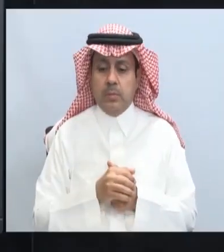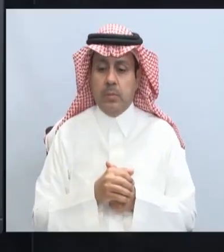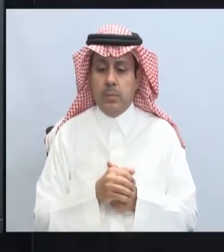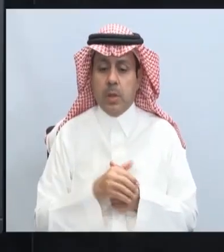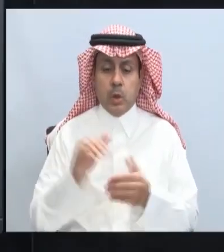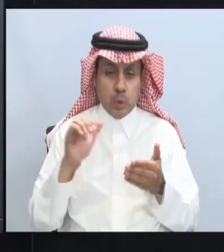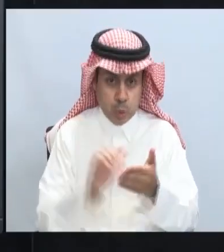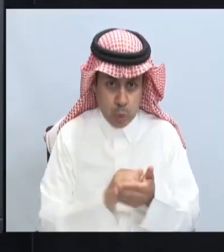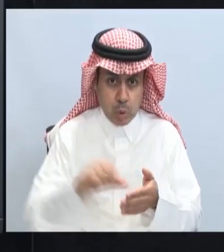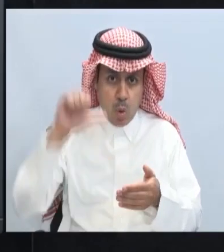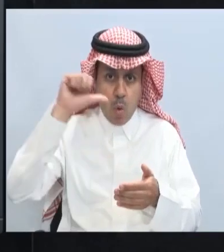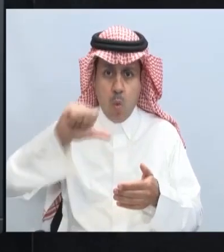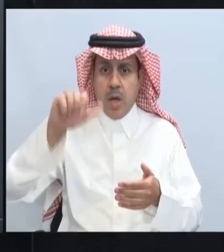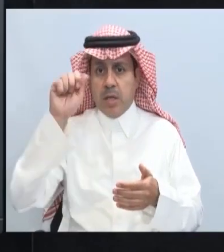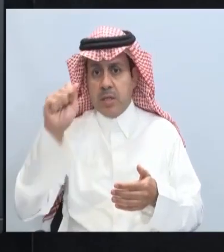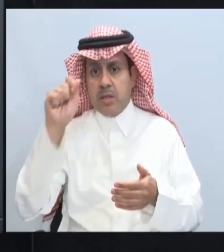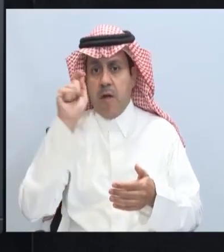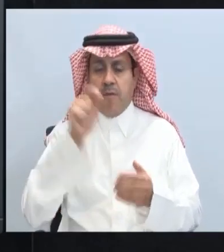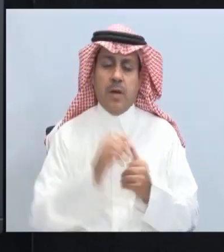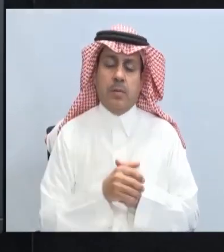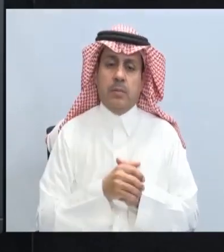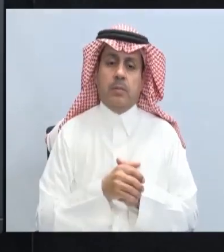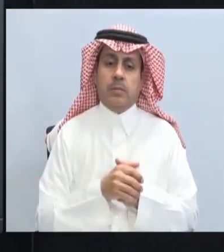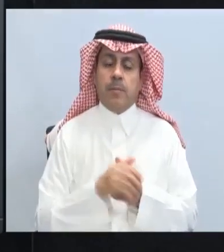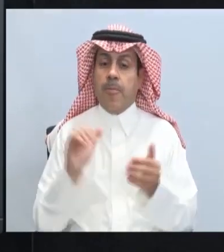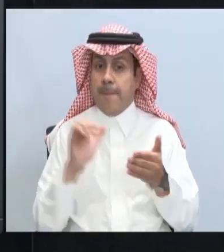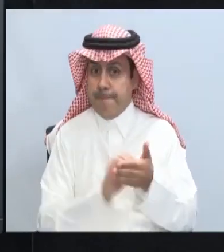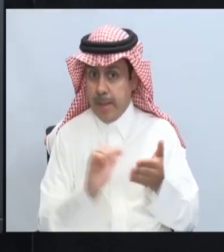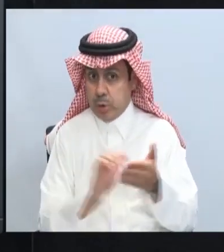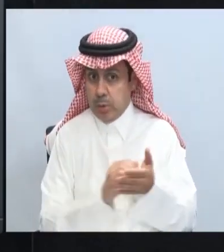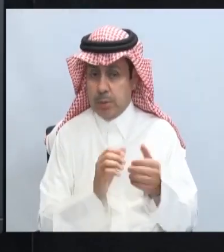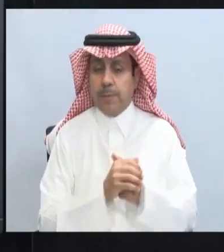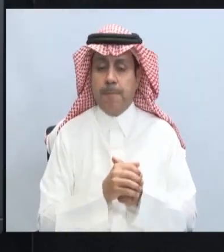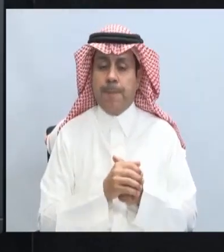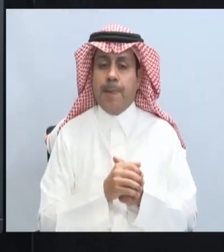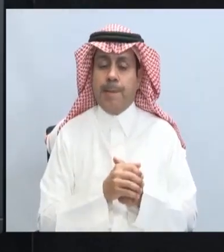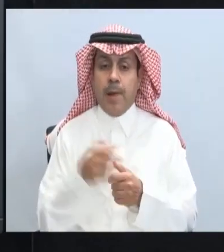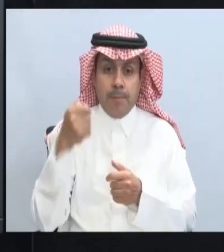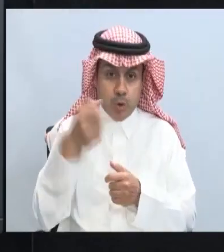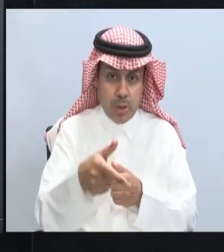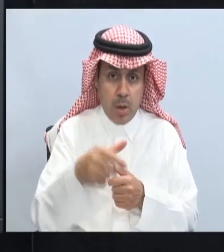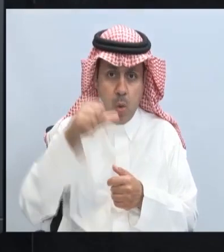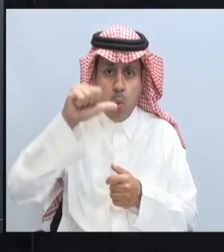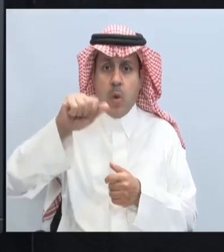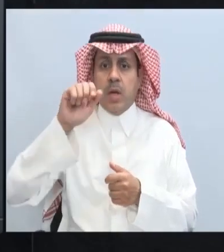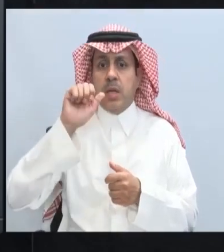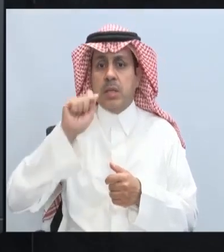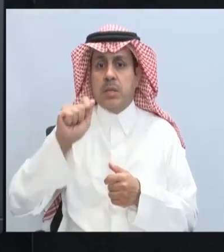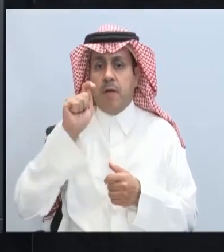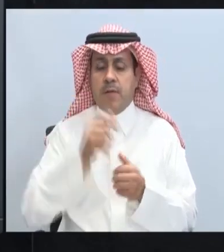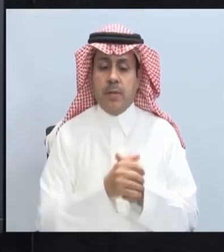شروط وصفيه لابد من هذه الشروط التي اعتبرها المشتري وصفا في هذه